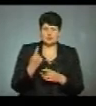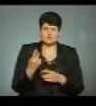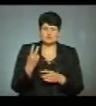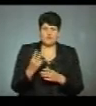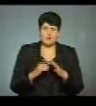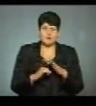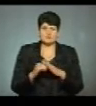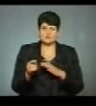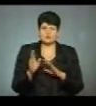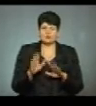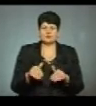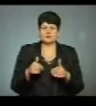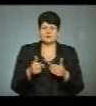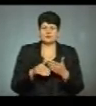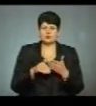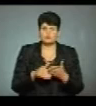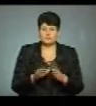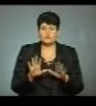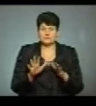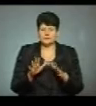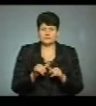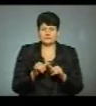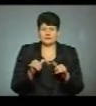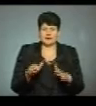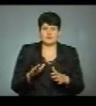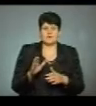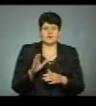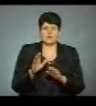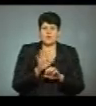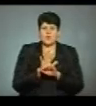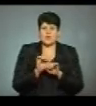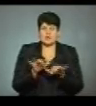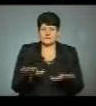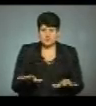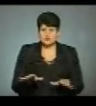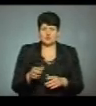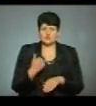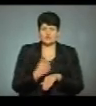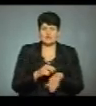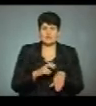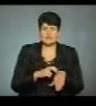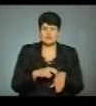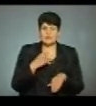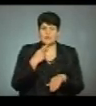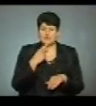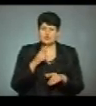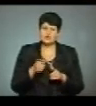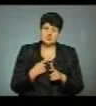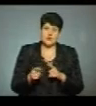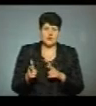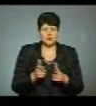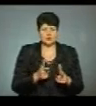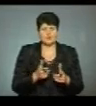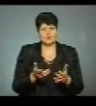баз у Тернополі, де надаватимуть допомогу в разі поширення коронавірусу. Головний лікар цього медзакладу Ярослав Чайківський розповів, чи готове відділення